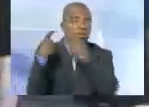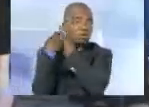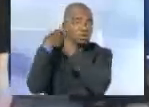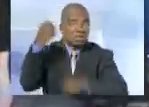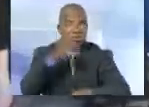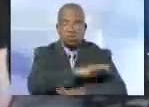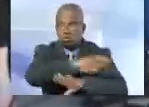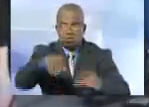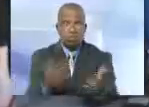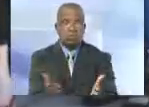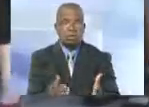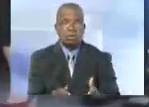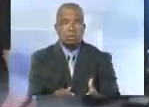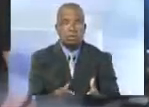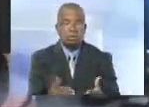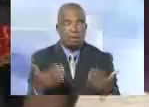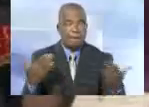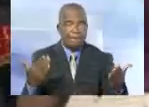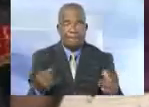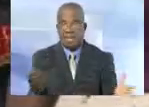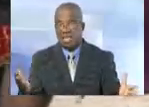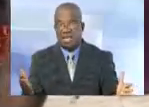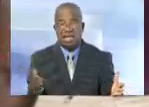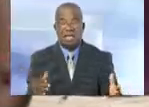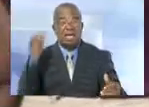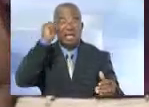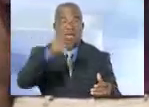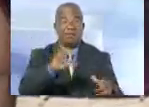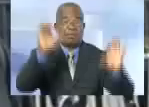65 000 l'année dernière, 178 par jour.